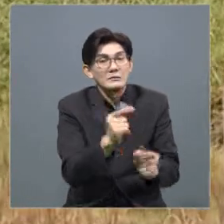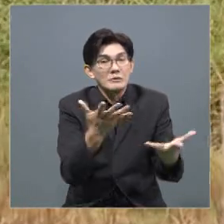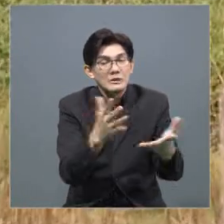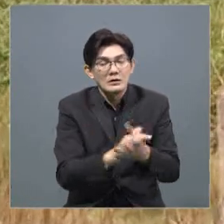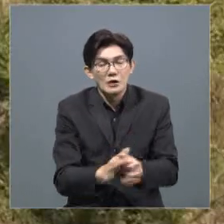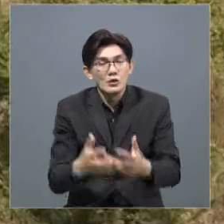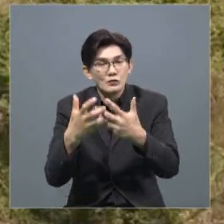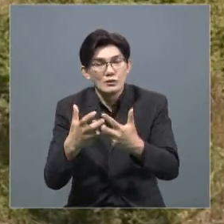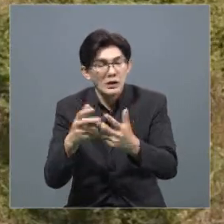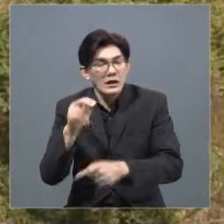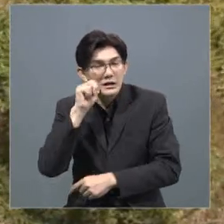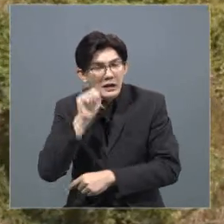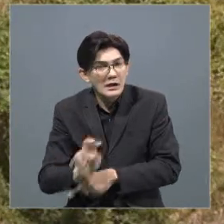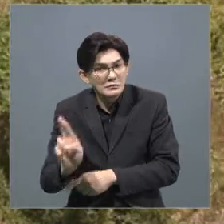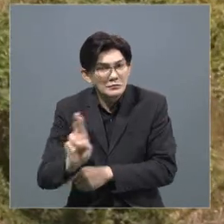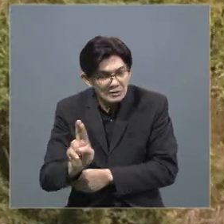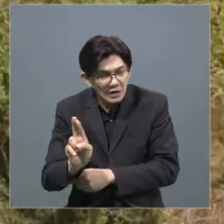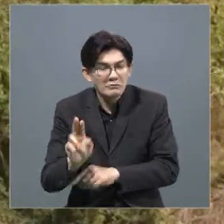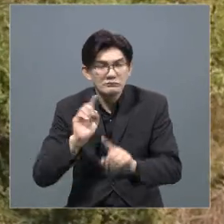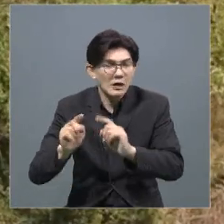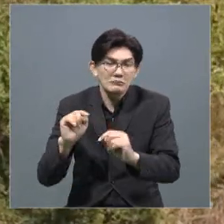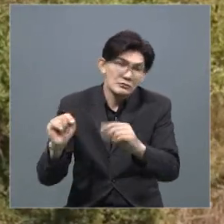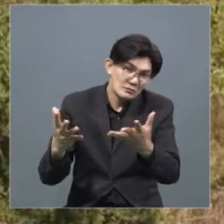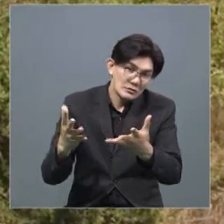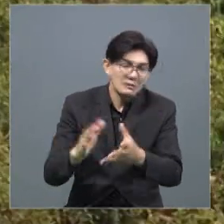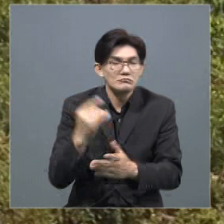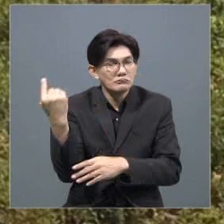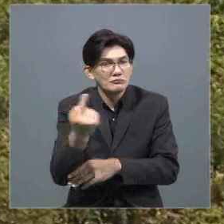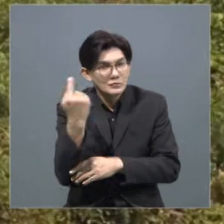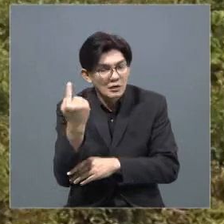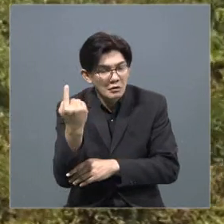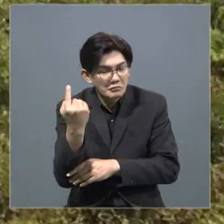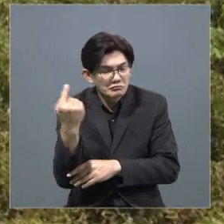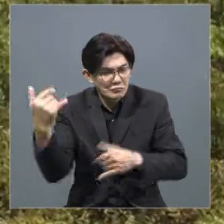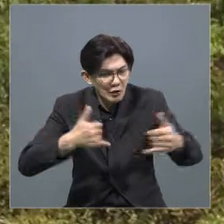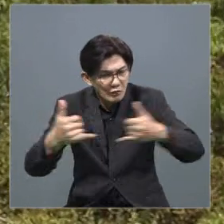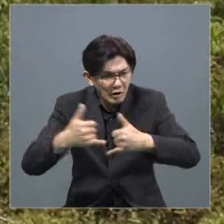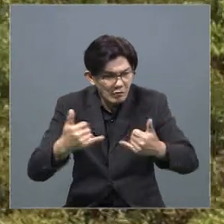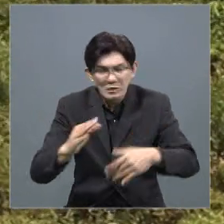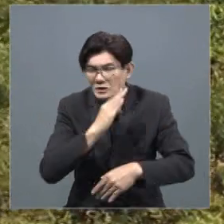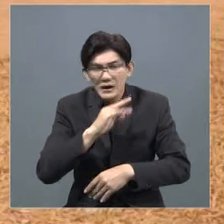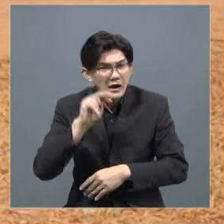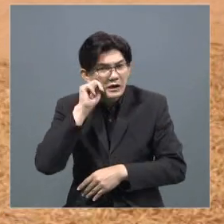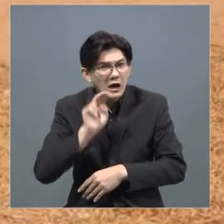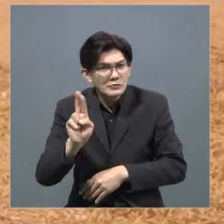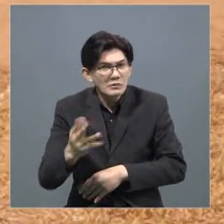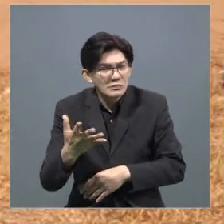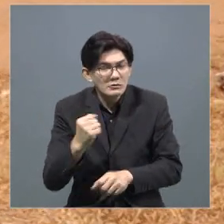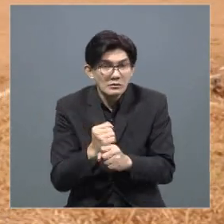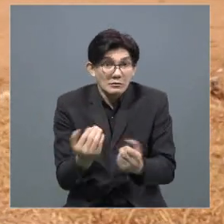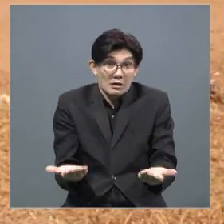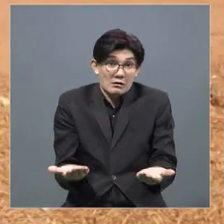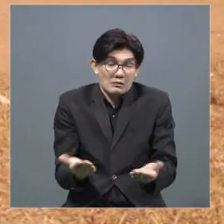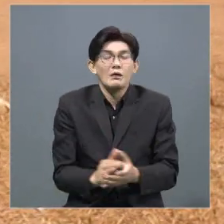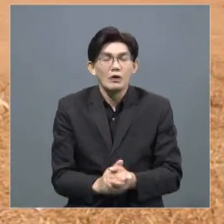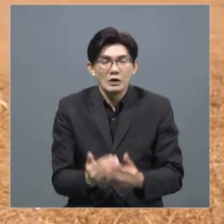อุตสาหกรรมไม่มีน้ำสำหรับการผลิตต่างๆแล้วภาคการท่องเที่ยวนักท่องเที่ยวมาถ้าไม่มีน้ำให้เขาใช้จะยังไงล่ะฮะ